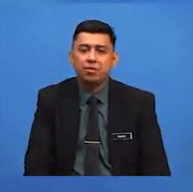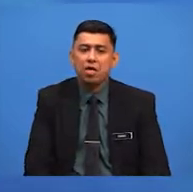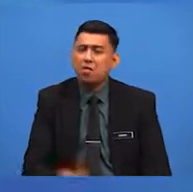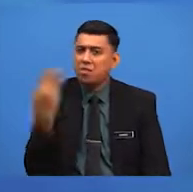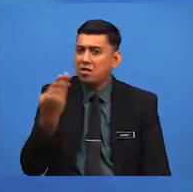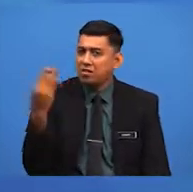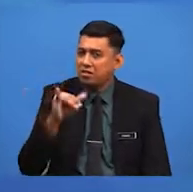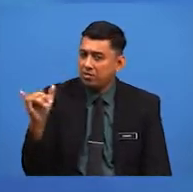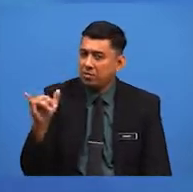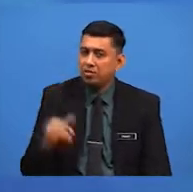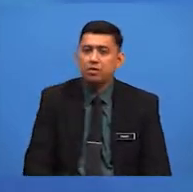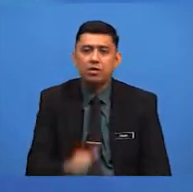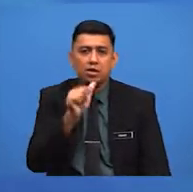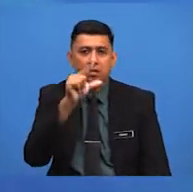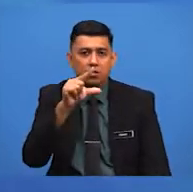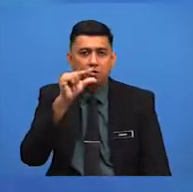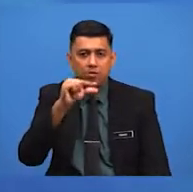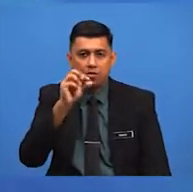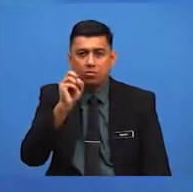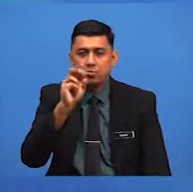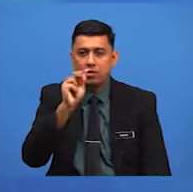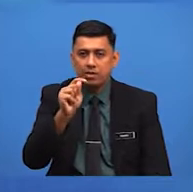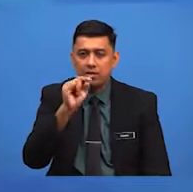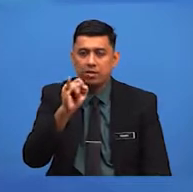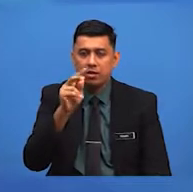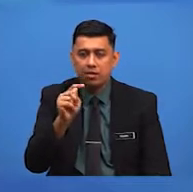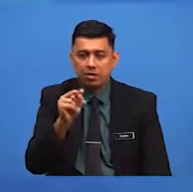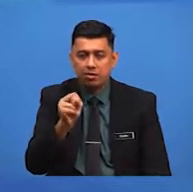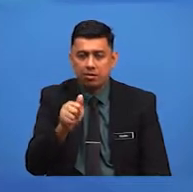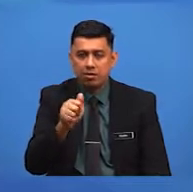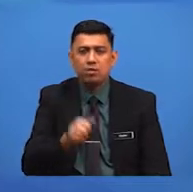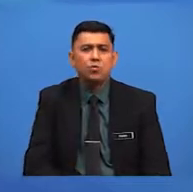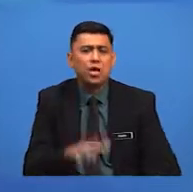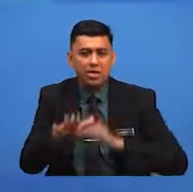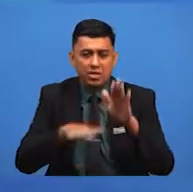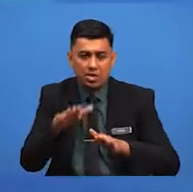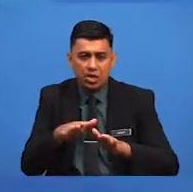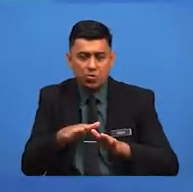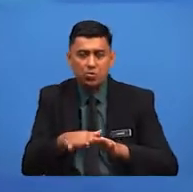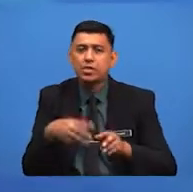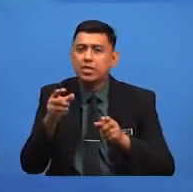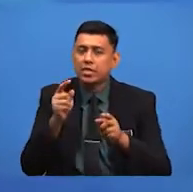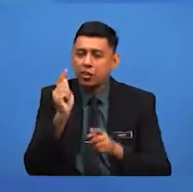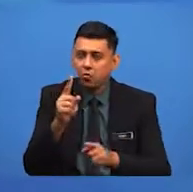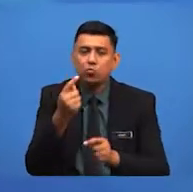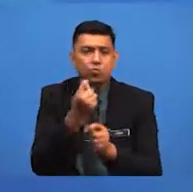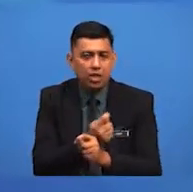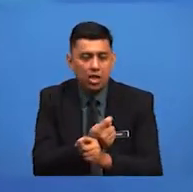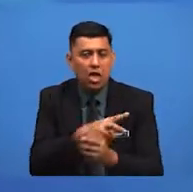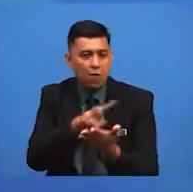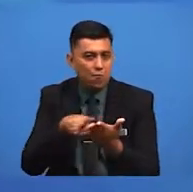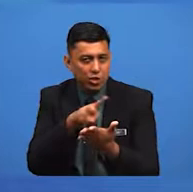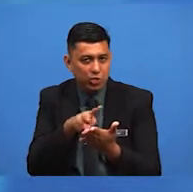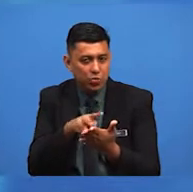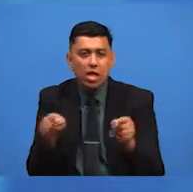Lazimnya, algoritma digunakan untuk menunjukkan langkah-langkah sesuatu tugasan seperti video